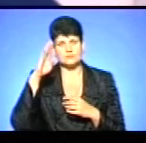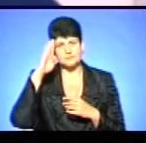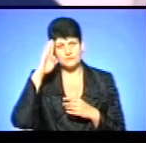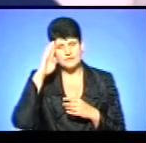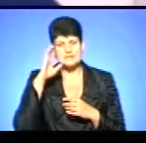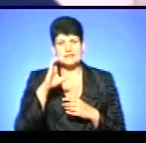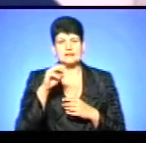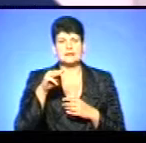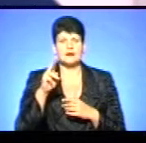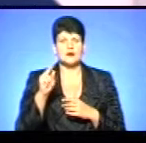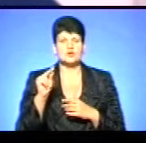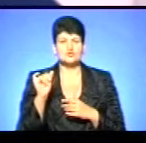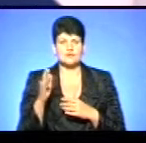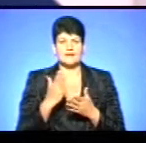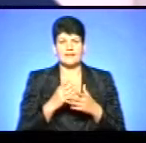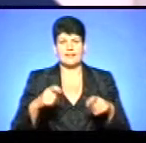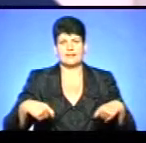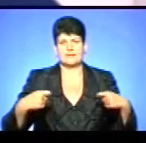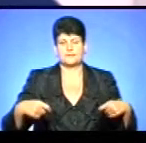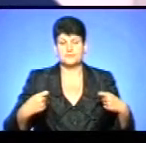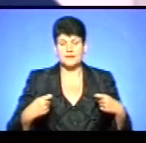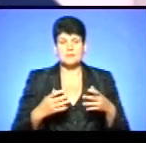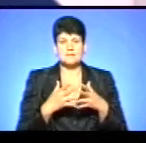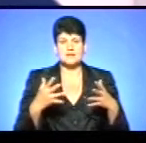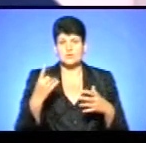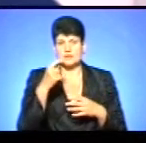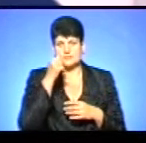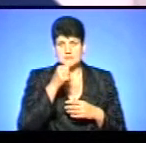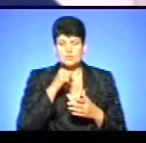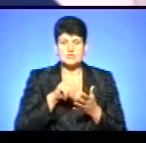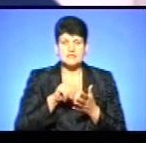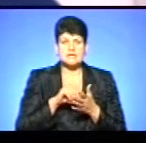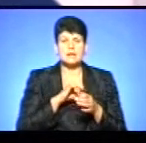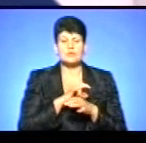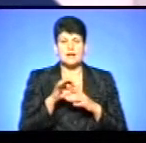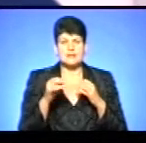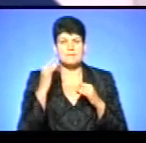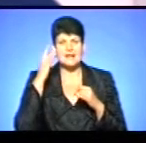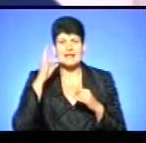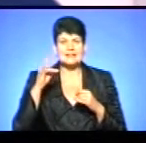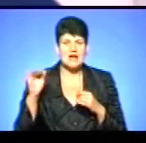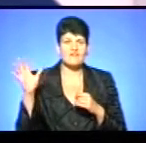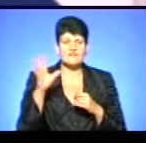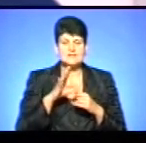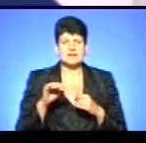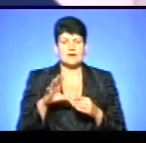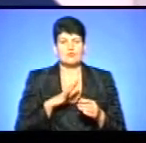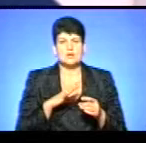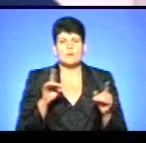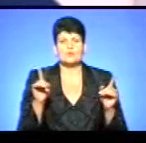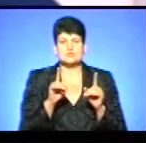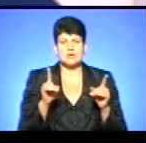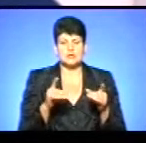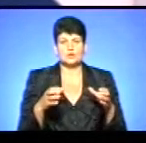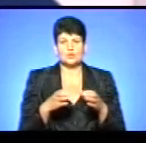який пересувається на інвалідному візку. Понад місяць тому учасники проєкту «Мрія на всіх», серед яких були і музиканти гурту «Фіра»,